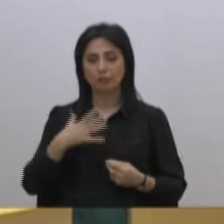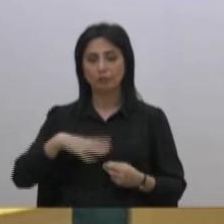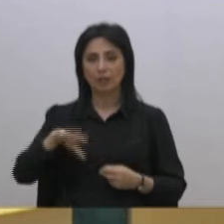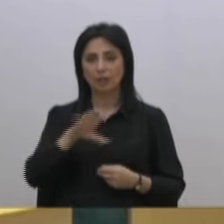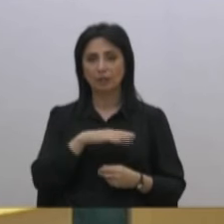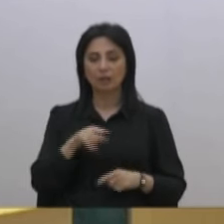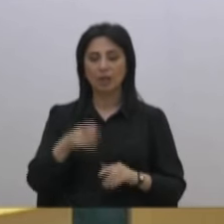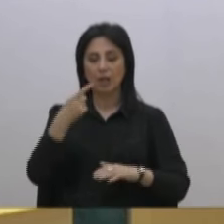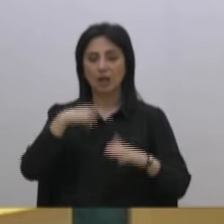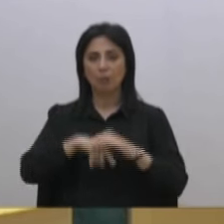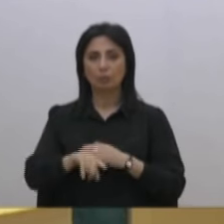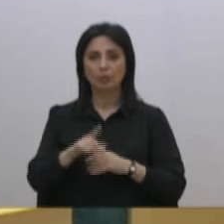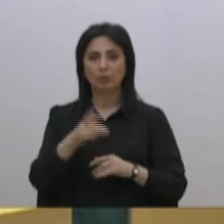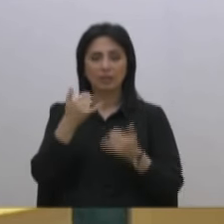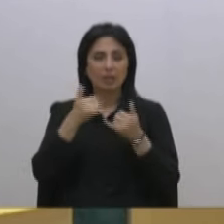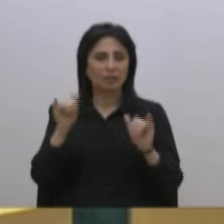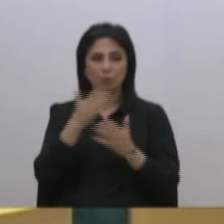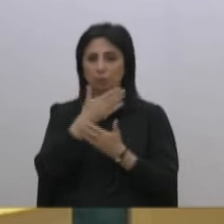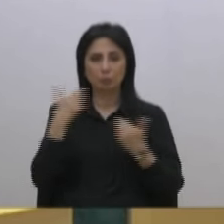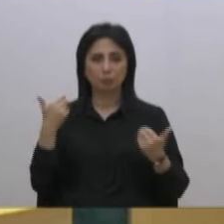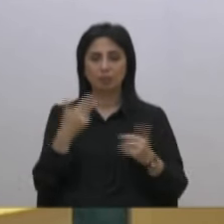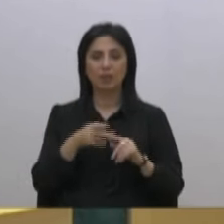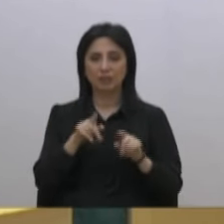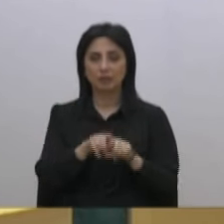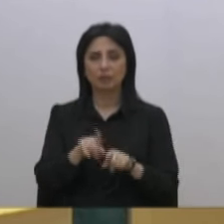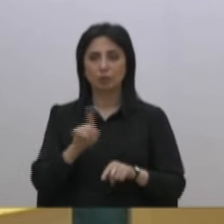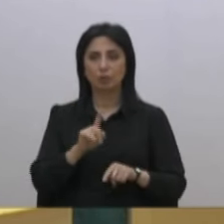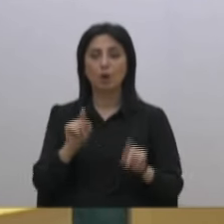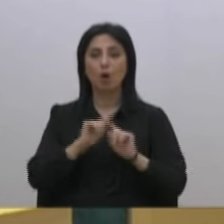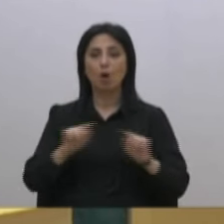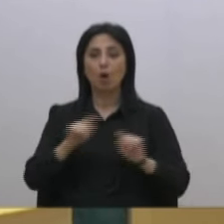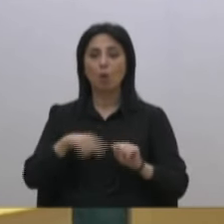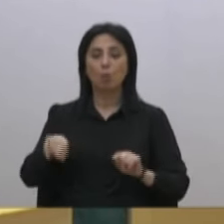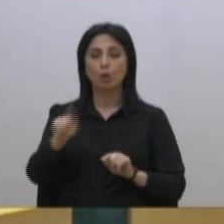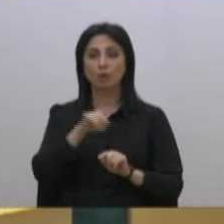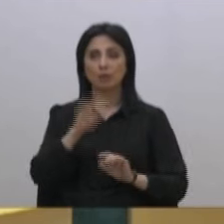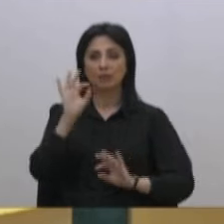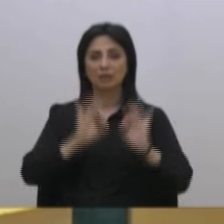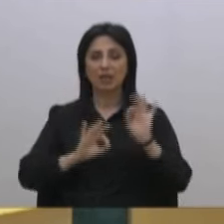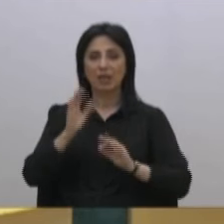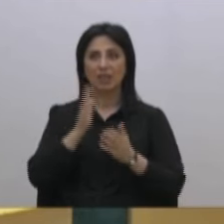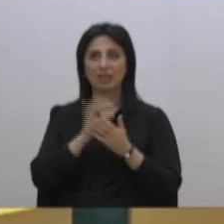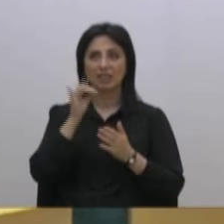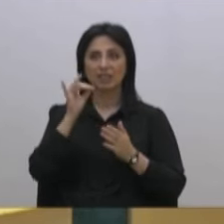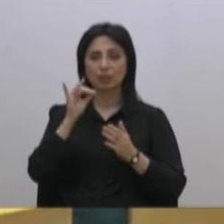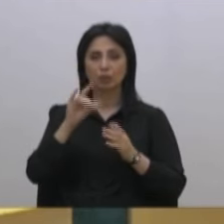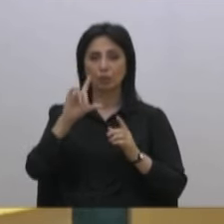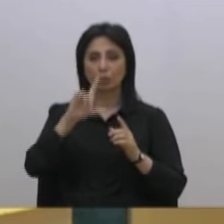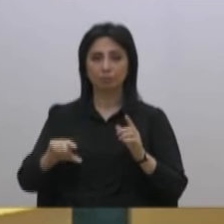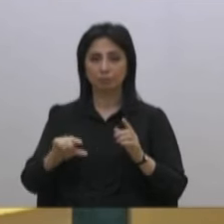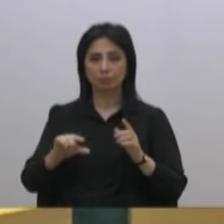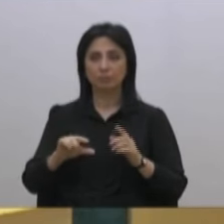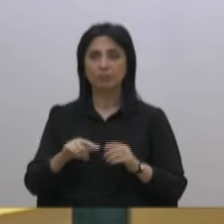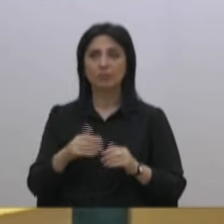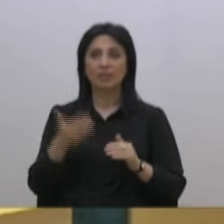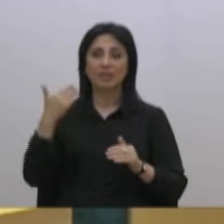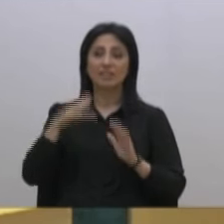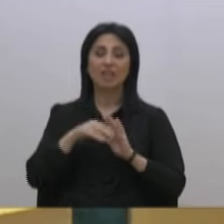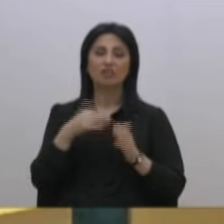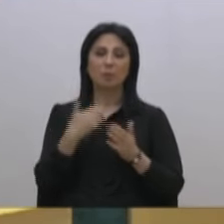ქვეყანას. აქედან გამომდინარე გასაკვირი არ არის ისიც, რომ ოპოზიციის რეიტინგი არის ისტორიულ მინიმუმზე. თუ წინა